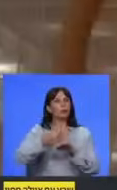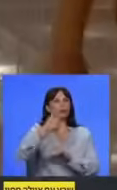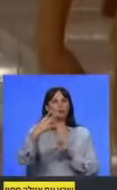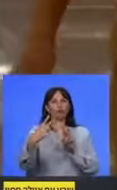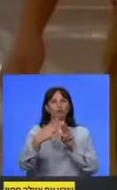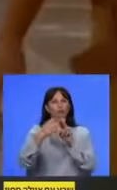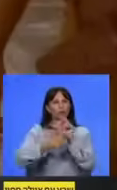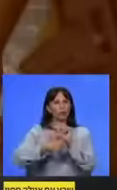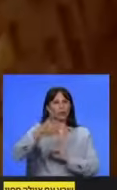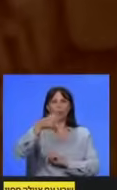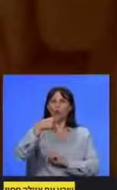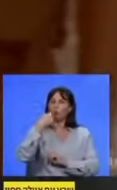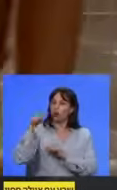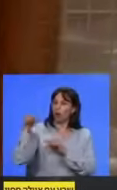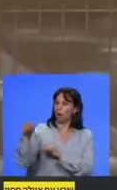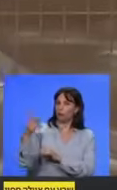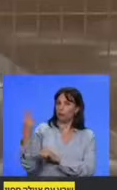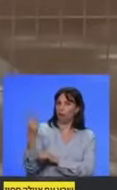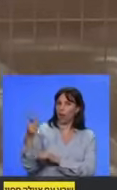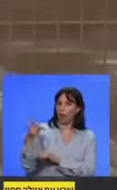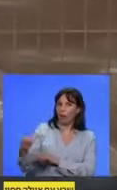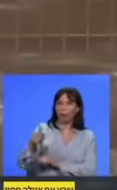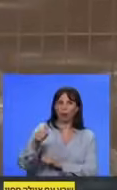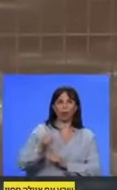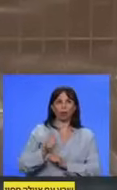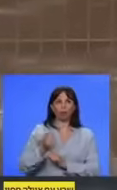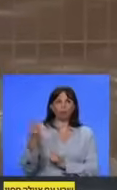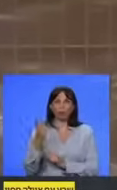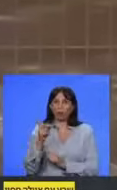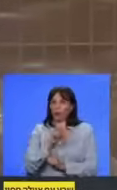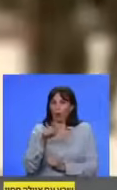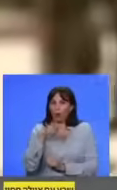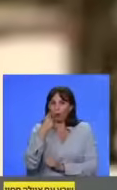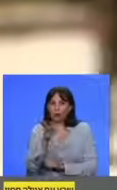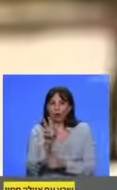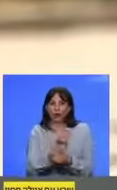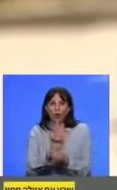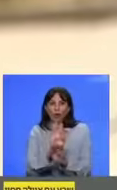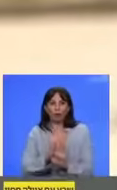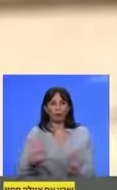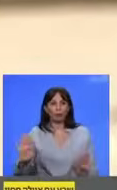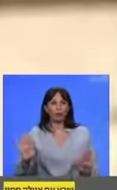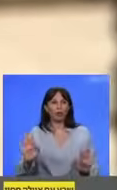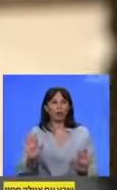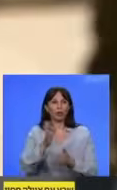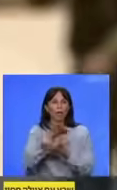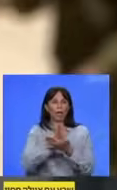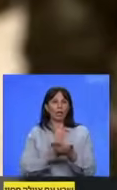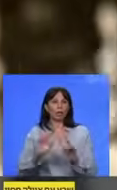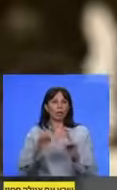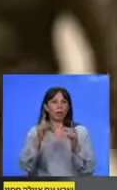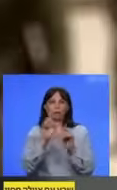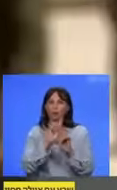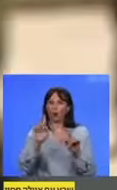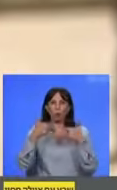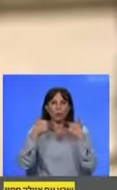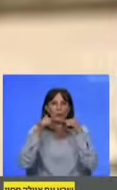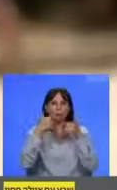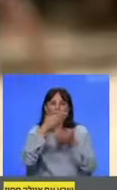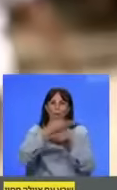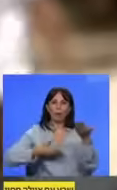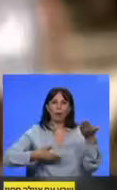גורם צבאי וטוען שהם חיילים. השניים לא אומרים שמדובר בבלוף. חלקם באירוע לא מוסבר בכתב